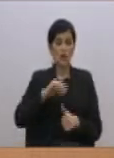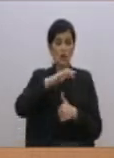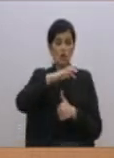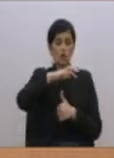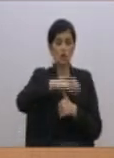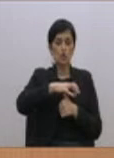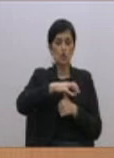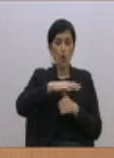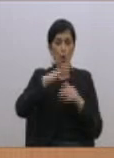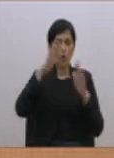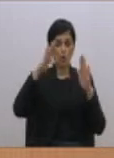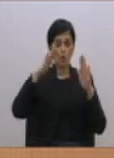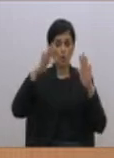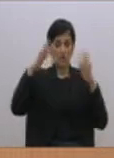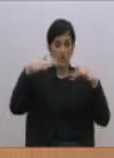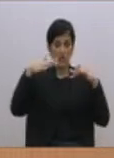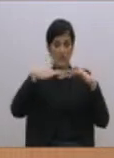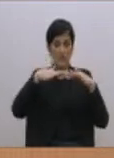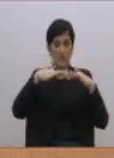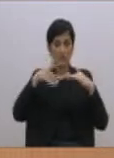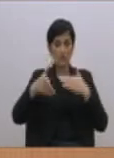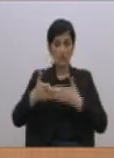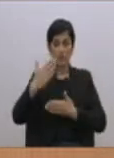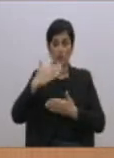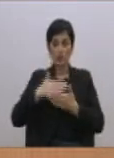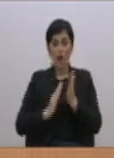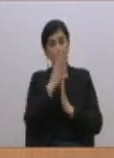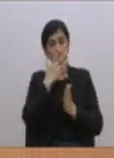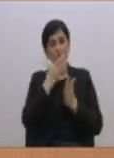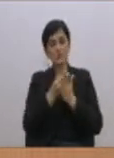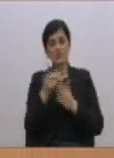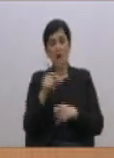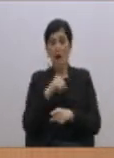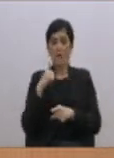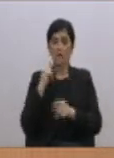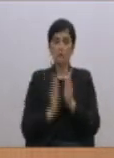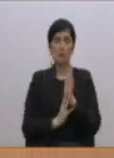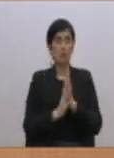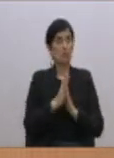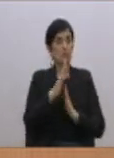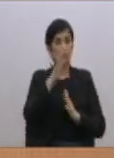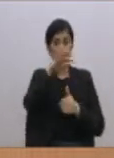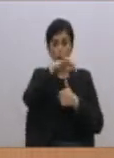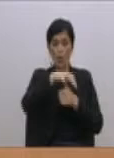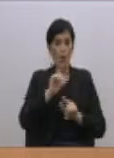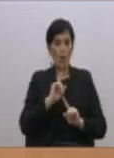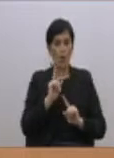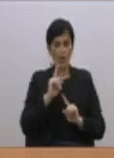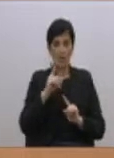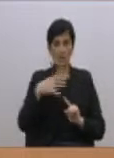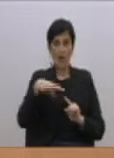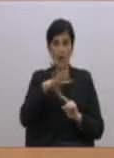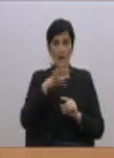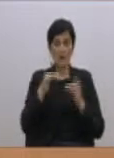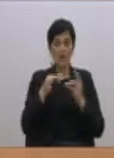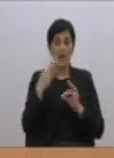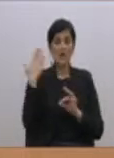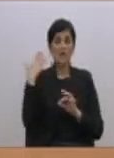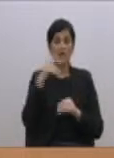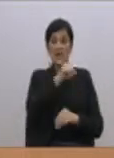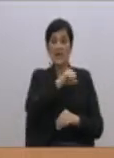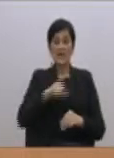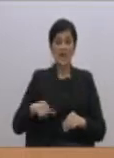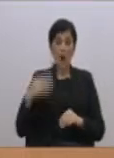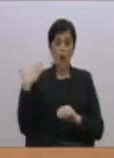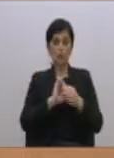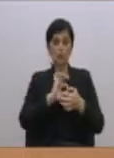წვიმის შემდეგ თავისით ამოსული რაღაც წარმონაქმნი საქართველოს სამართლო სისტემაში. Ამ კლანს ზურგს უმაგრებთ